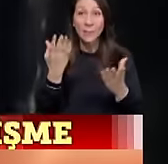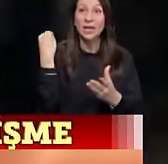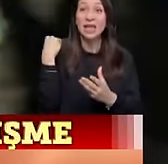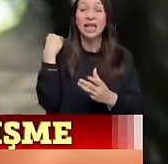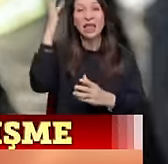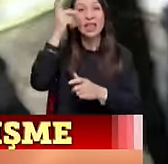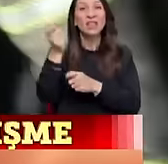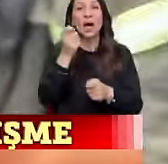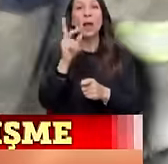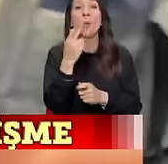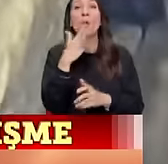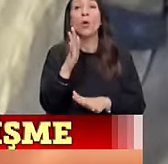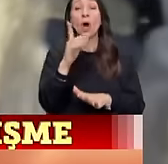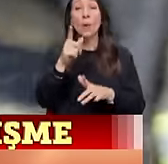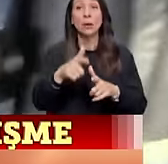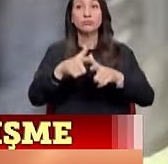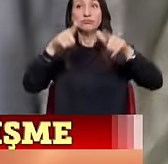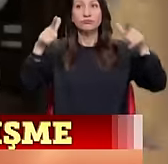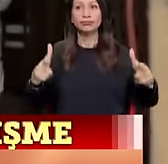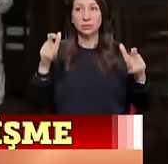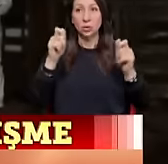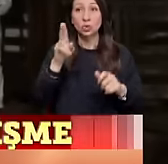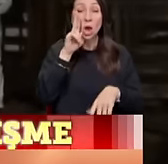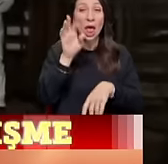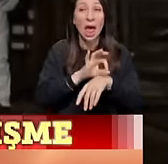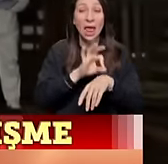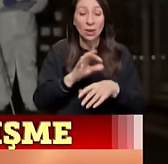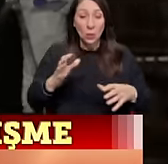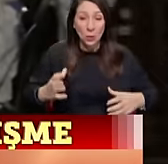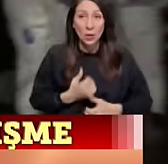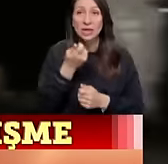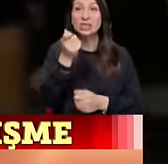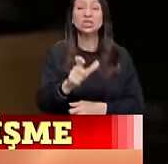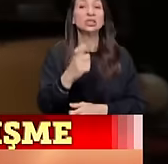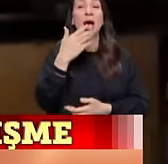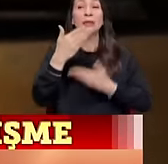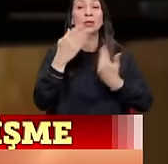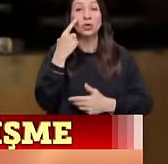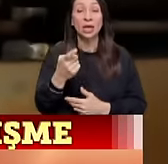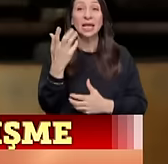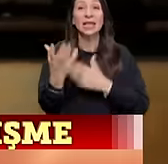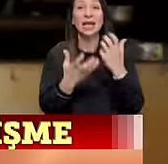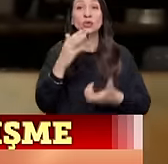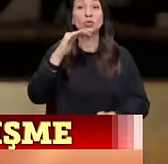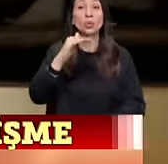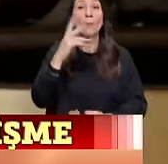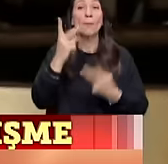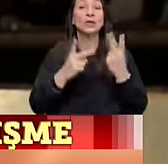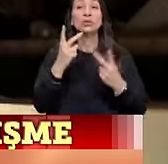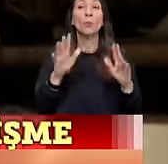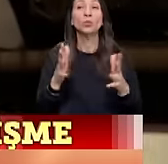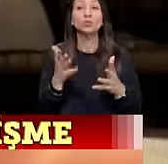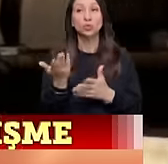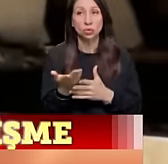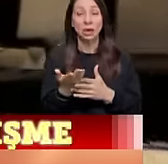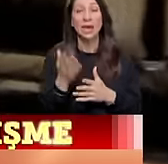itfaiye raporu olmadan, oysa alan genişletilmişti. Son anda canını kurtaran işçinin ifadesine göre yangın tüplerinden bazıları da